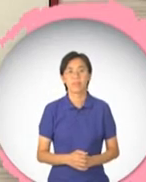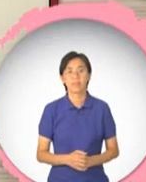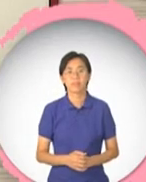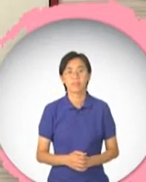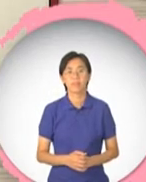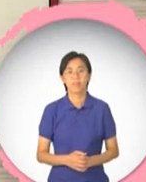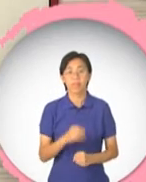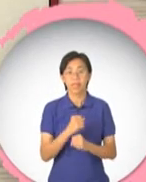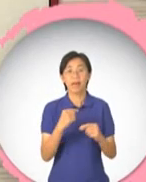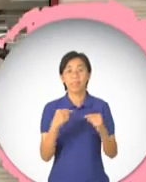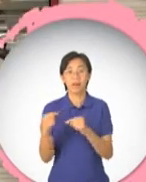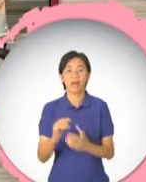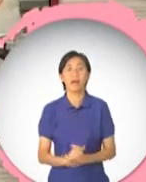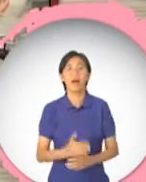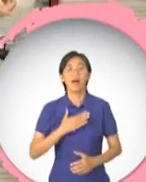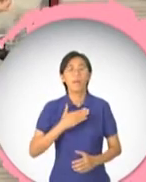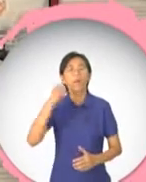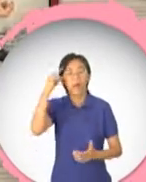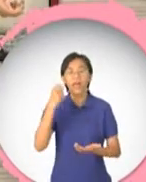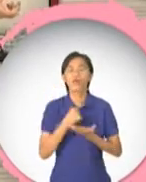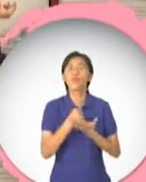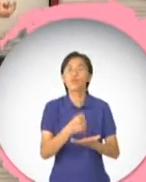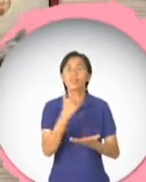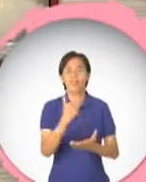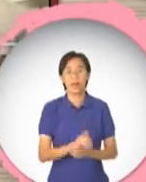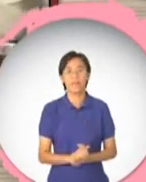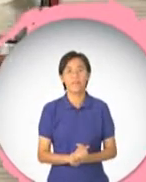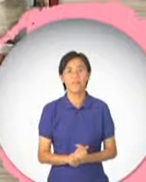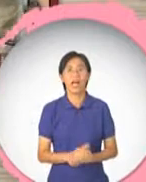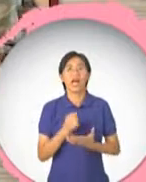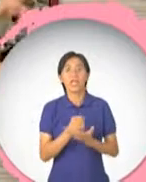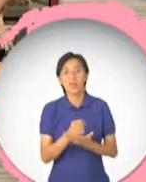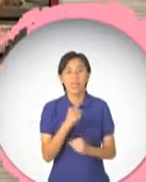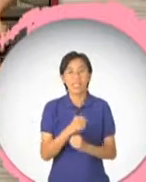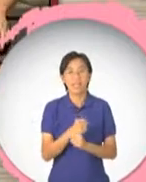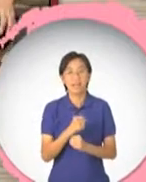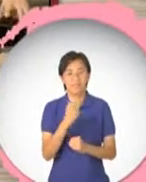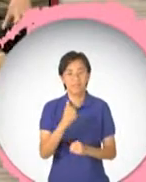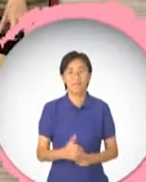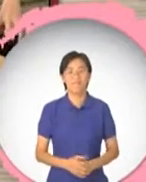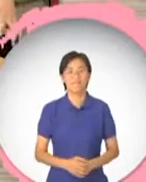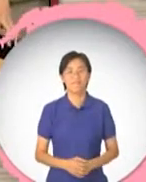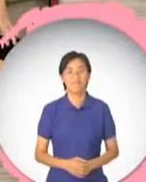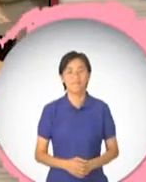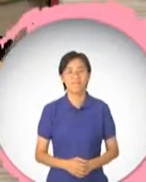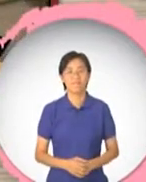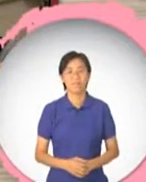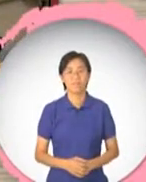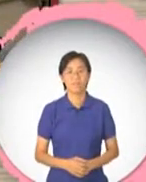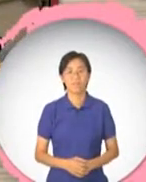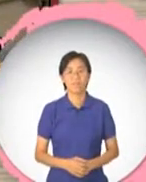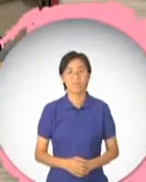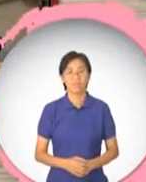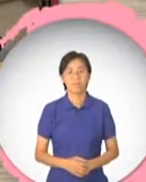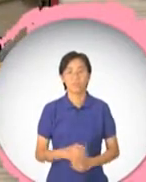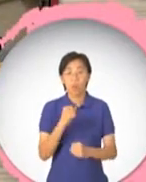ต่ออ ๋องั้นผมว่าผมช่วยอาจารย์คลุกขนมปังได้นะคะ เก็บขนมปังแทน ใช่ไหมคะ ทีนี้เวลาเราจะทำรูปร่างก็